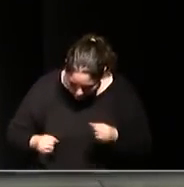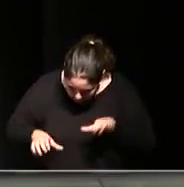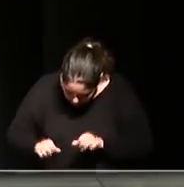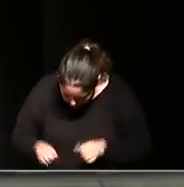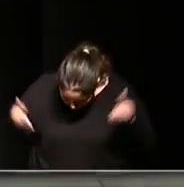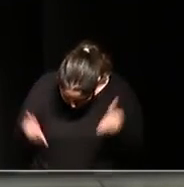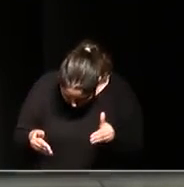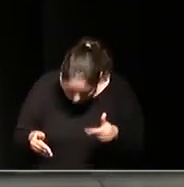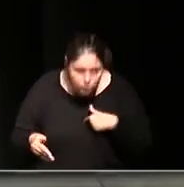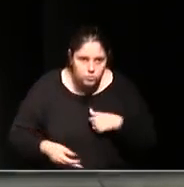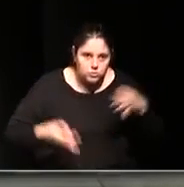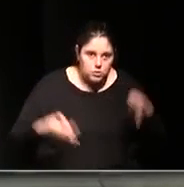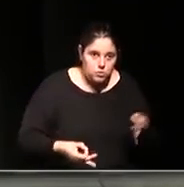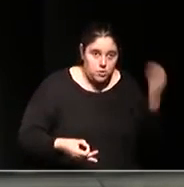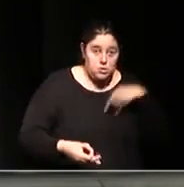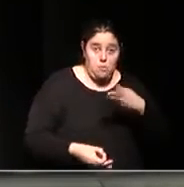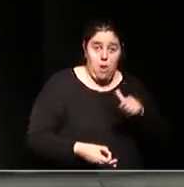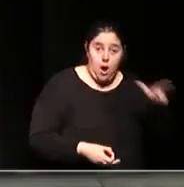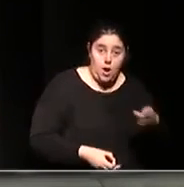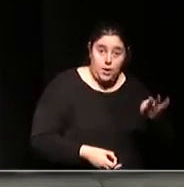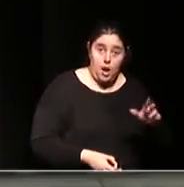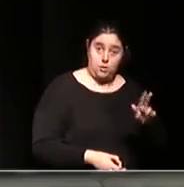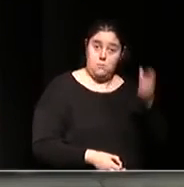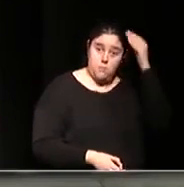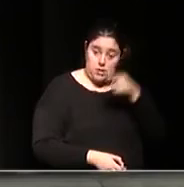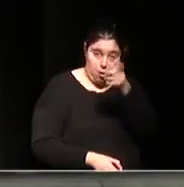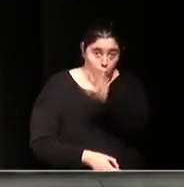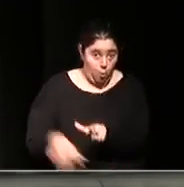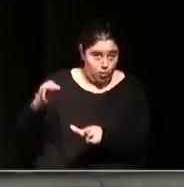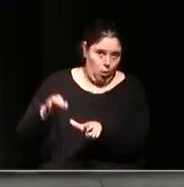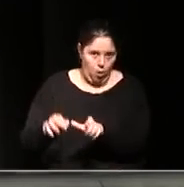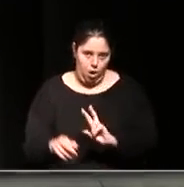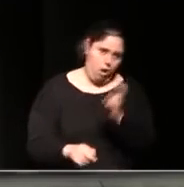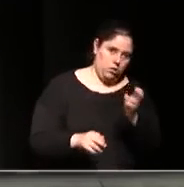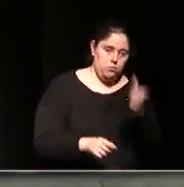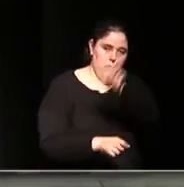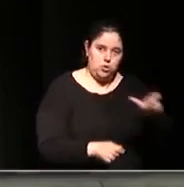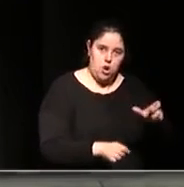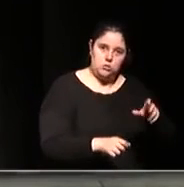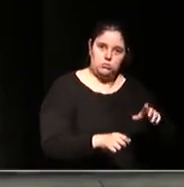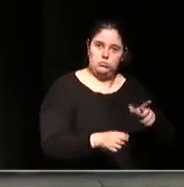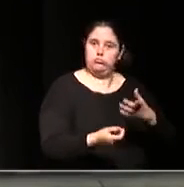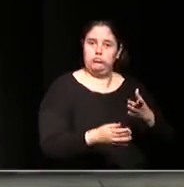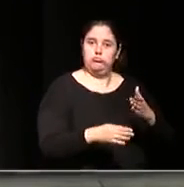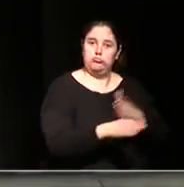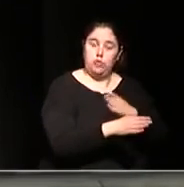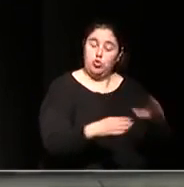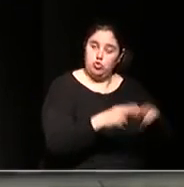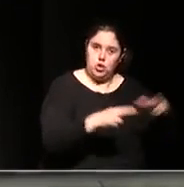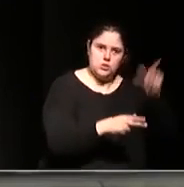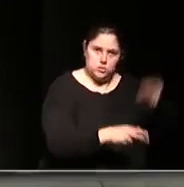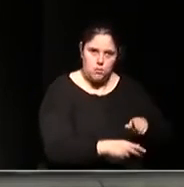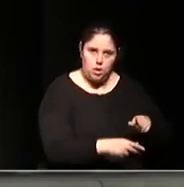poder. Jo estic segura que això no només ho diu el Jordi Ballart, que això ho comparteixen molts socialistes a Catalunya. Com també segurament